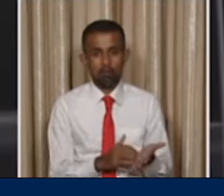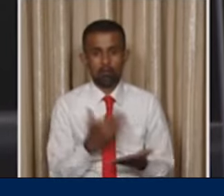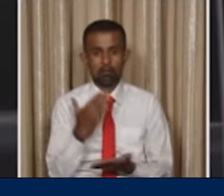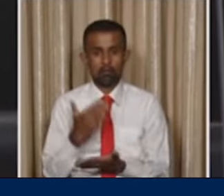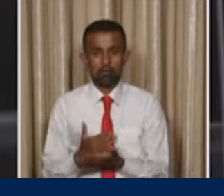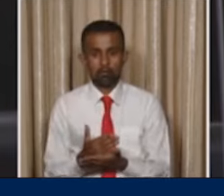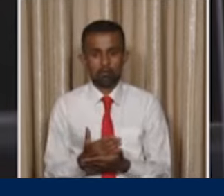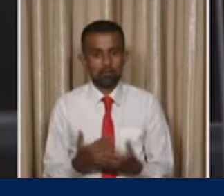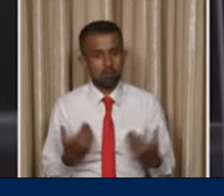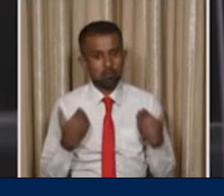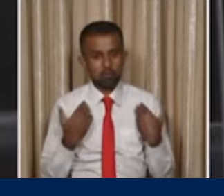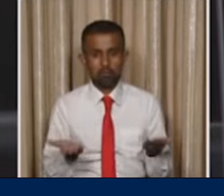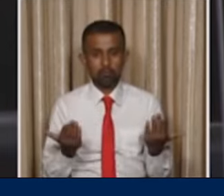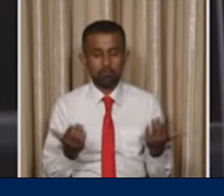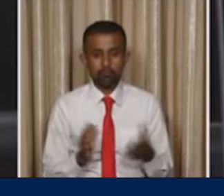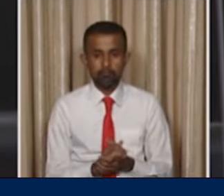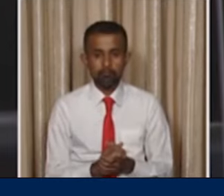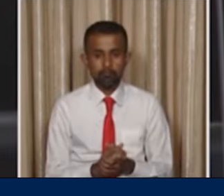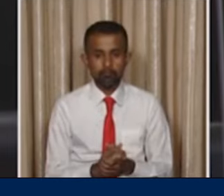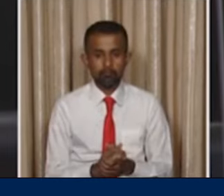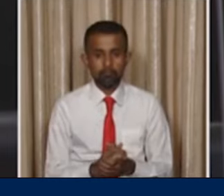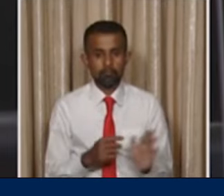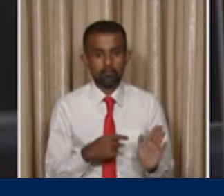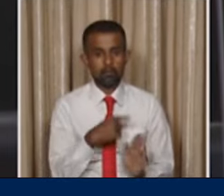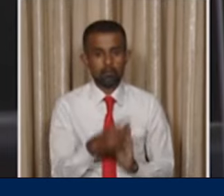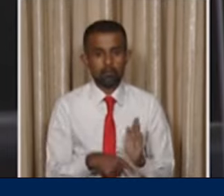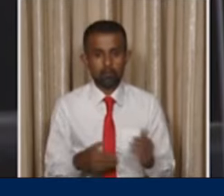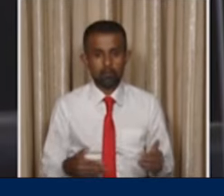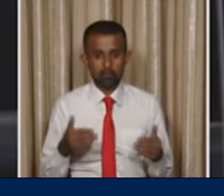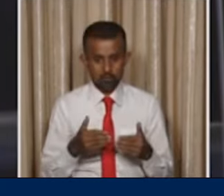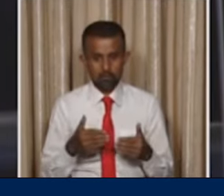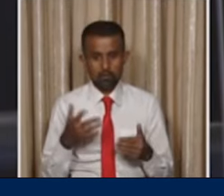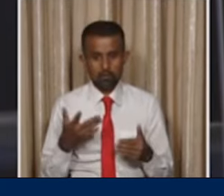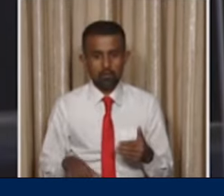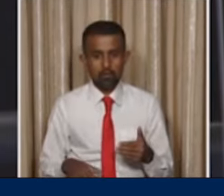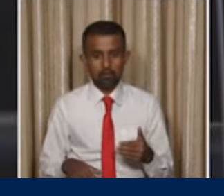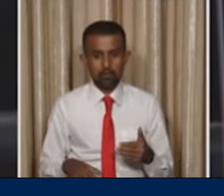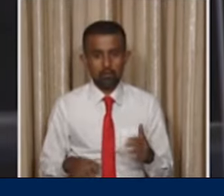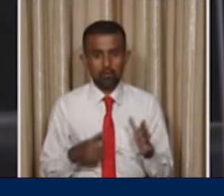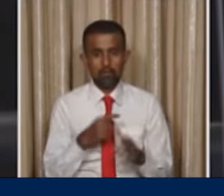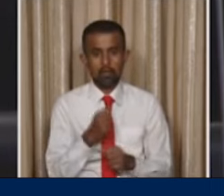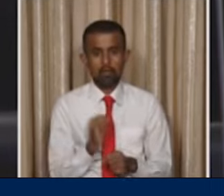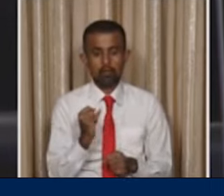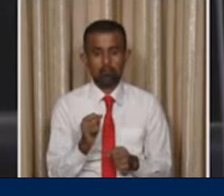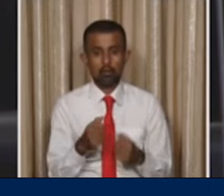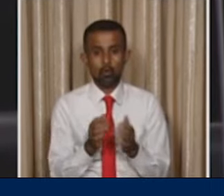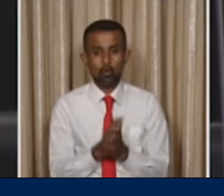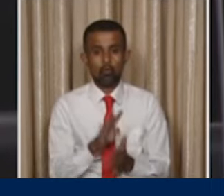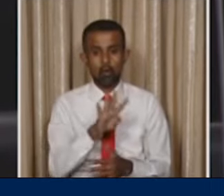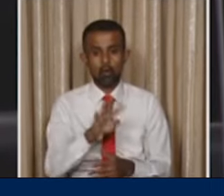වැළැක්වීමට උපරිම උත්සාහය දරන්නේ කියලා. දැන් මේ රටේ දැනට ඉඳලා තියෙනවා ගරු කතානායකතුමනි, නීතිපතිවරුන්